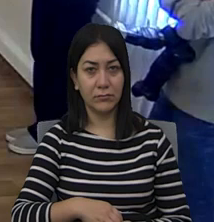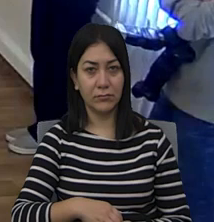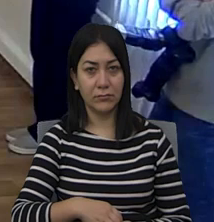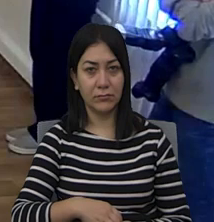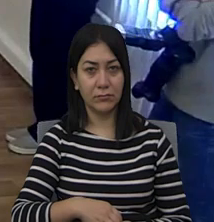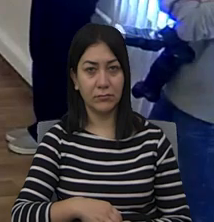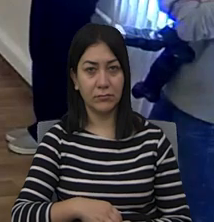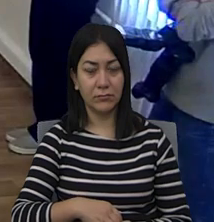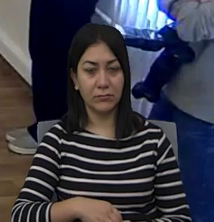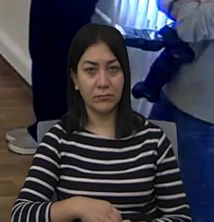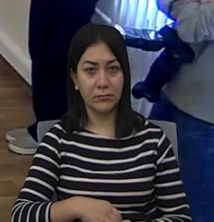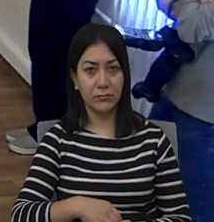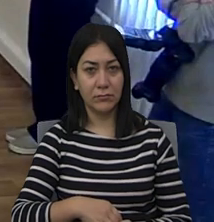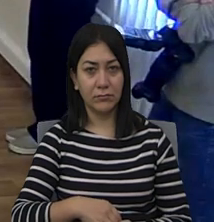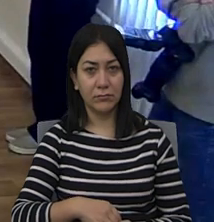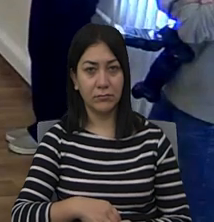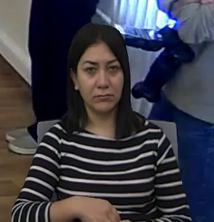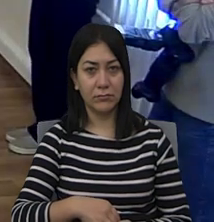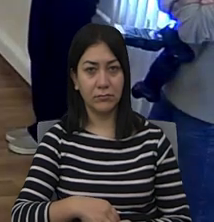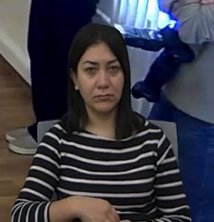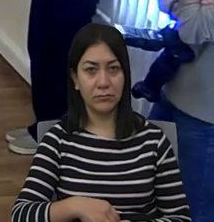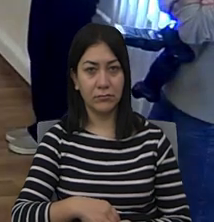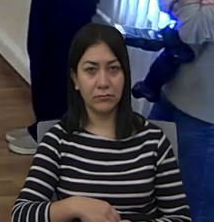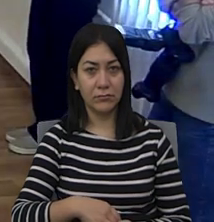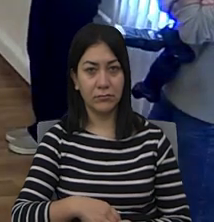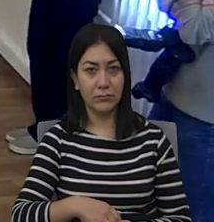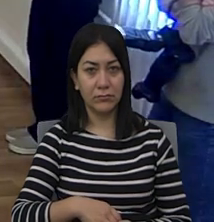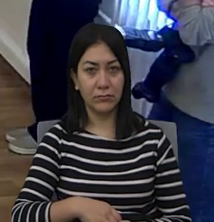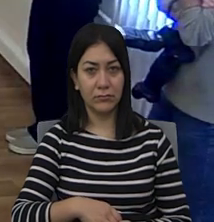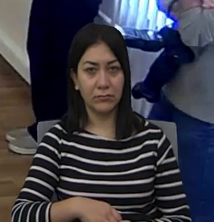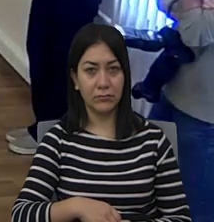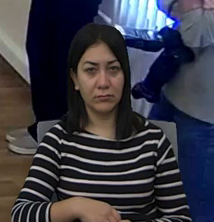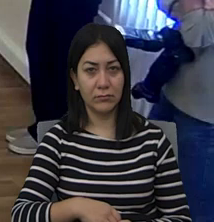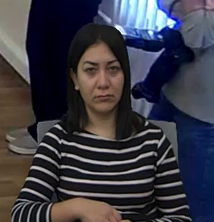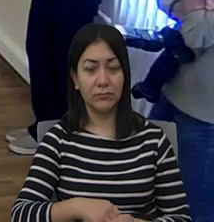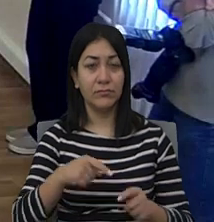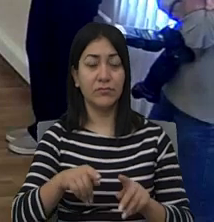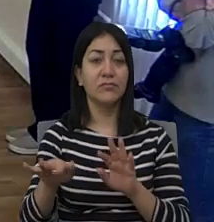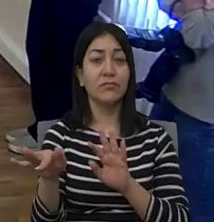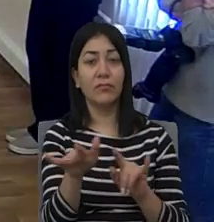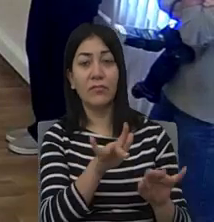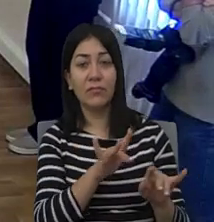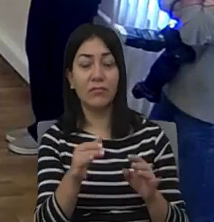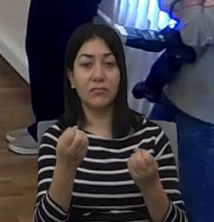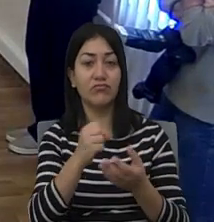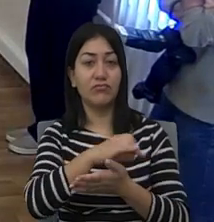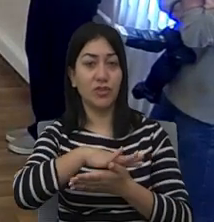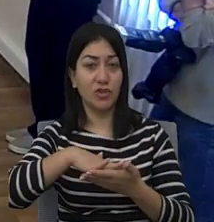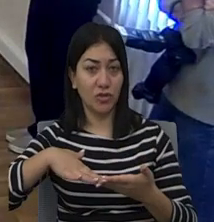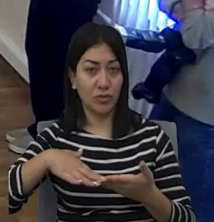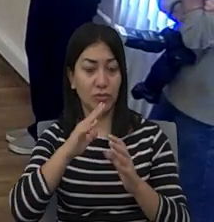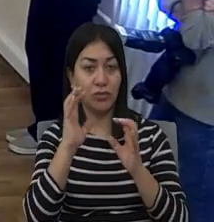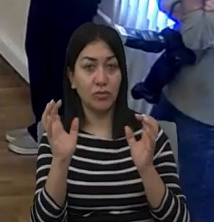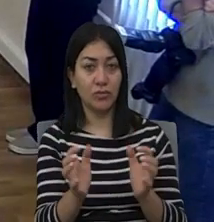already started also an intensive teacher training mentorship program. Ուրեմն այս նախաձեռնության շարունակականությունը